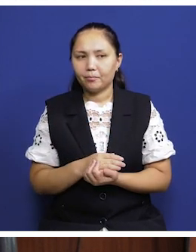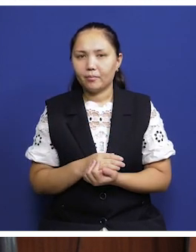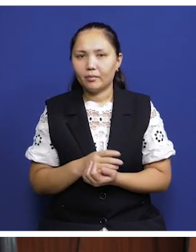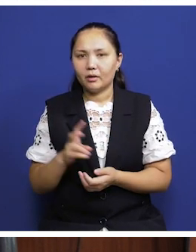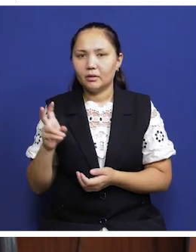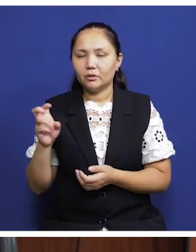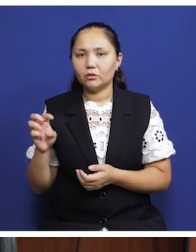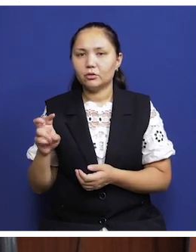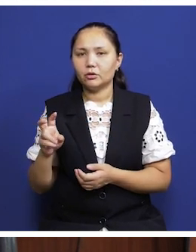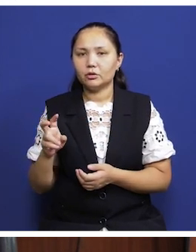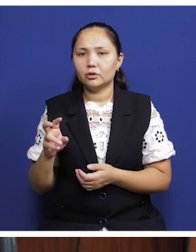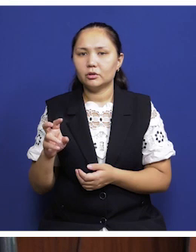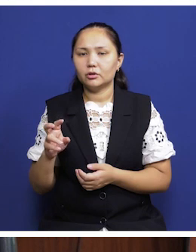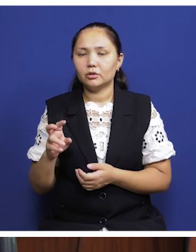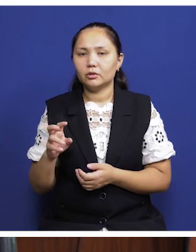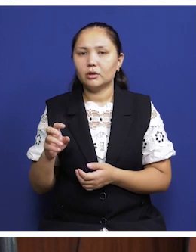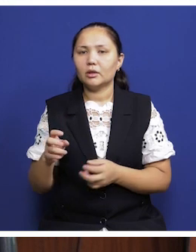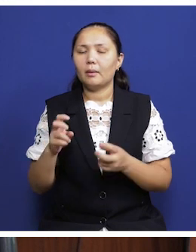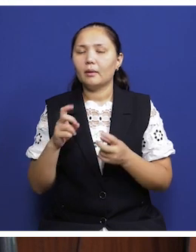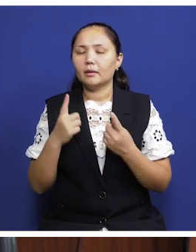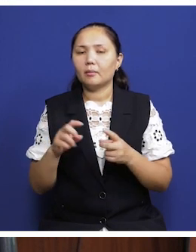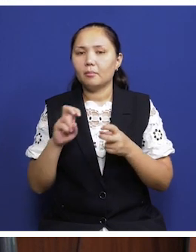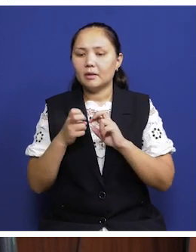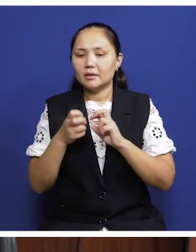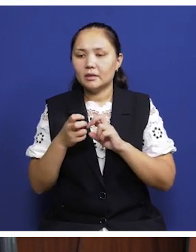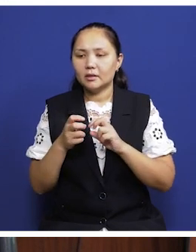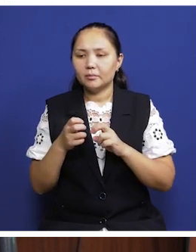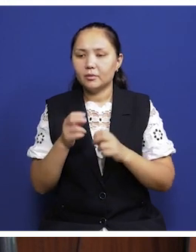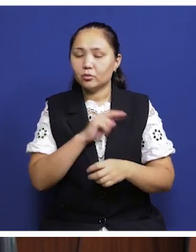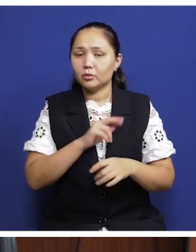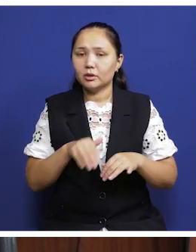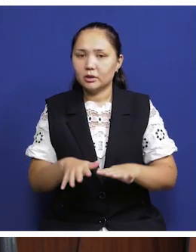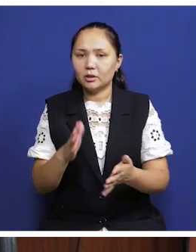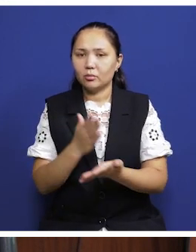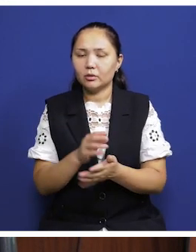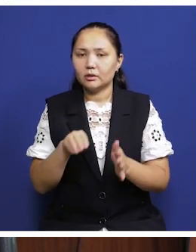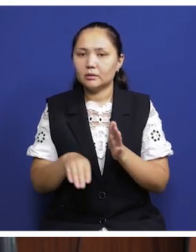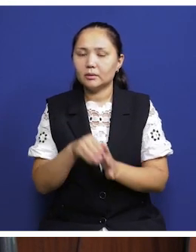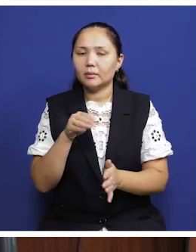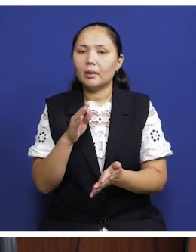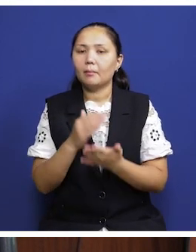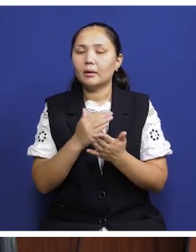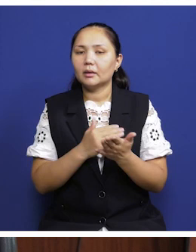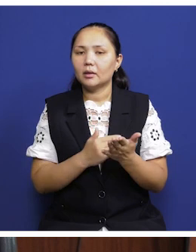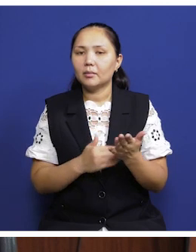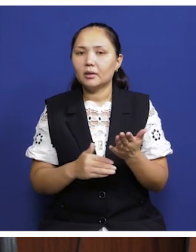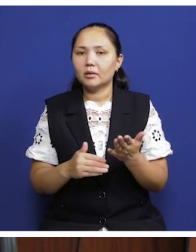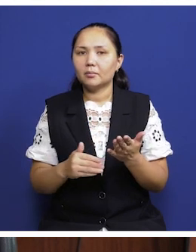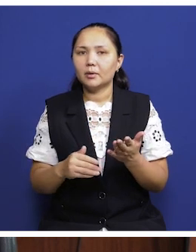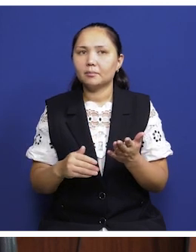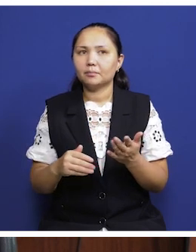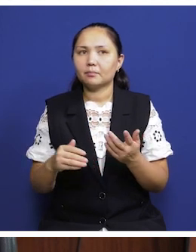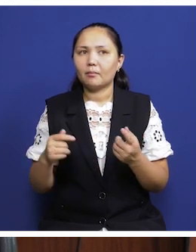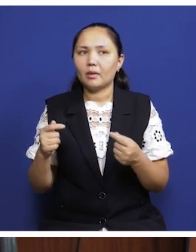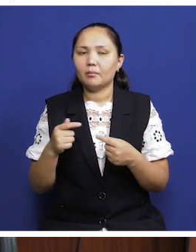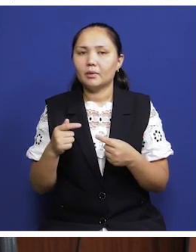2 жыл көлемінде өзіміз жаңағы елді мекендегі ең өзекті деген мәселелермен, проблемалармен айналыстық сайлауалды бағдарлама бойынша. Оның бәрі